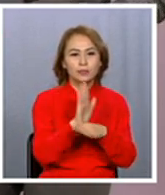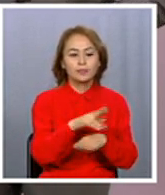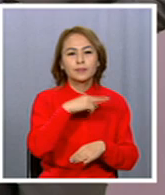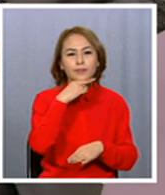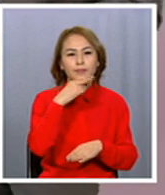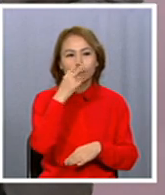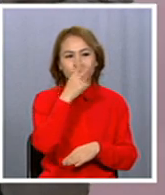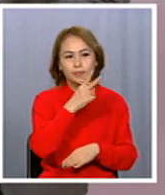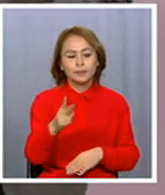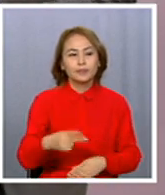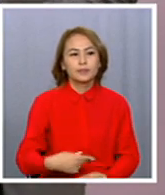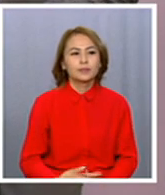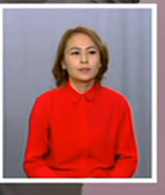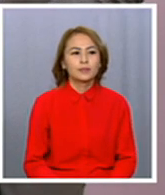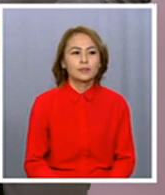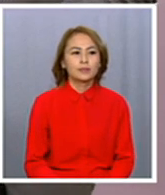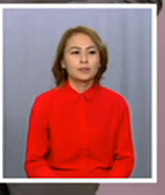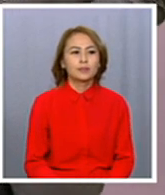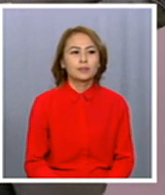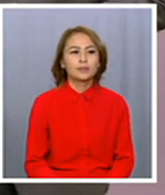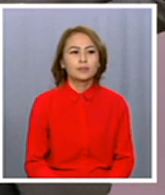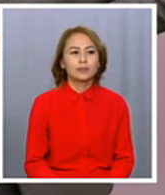аударыңдар.